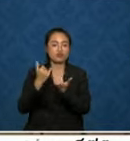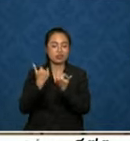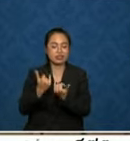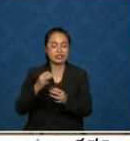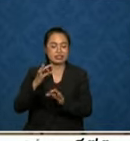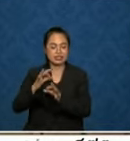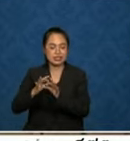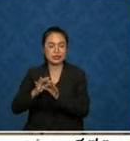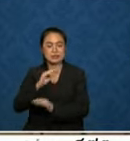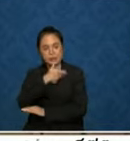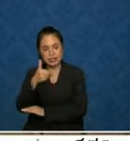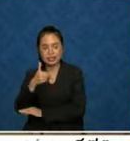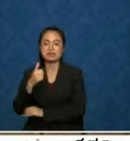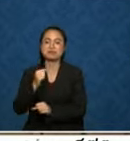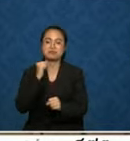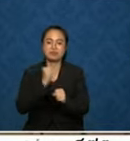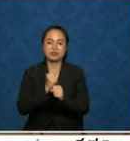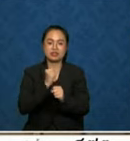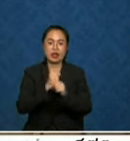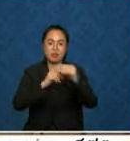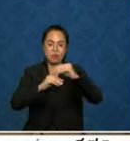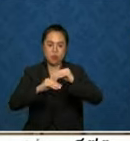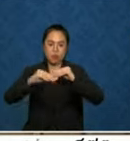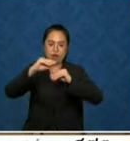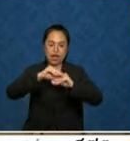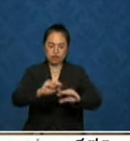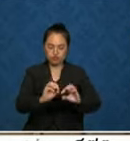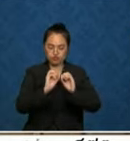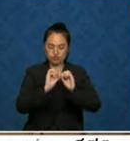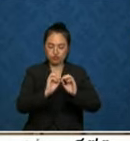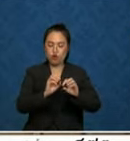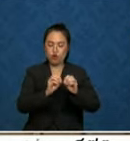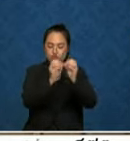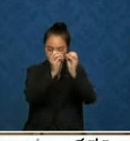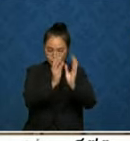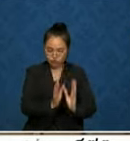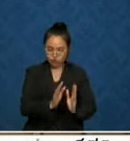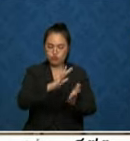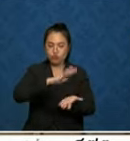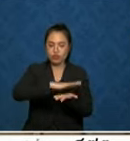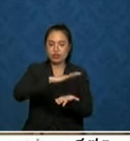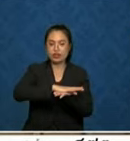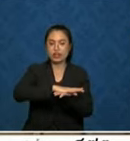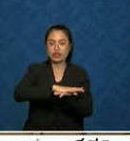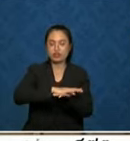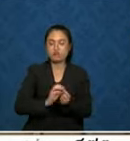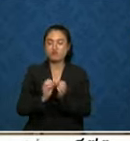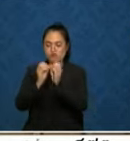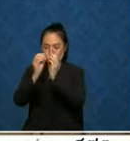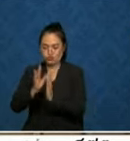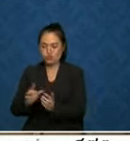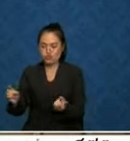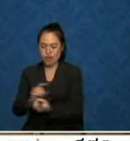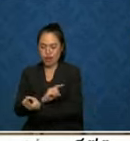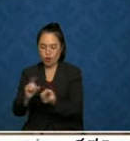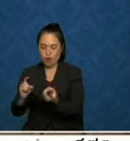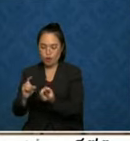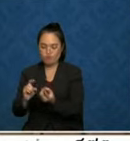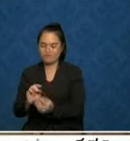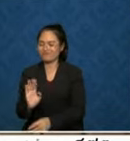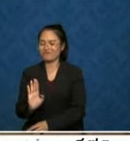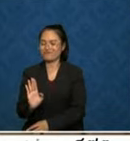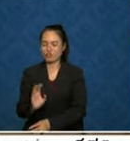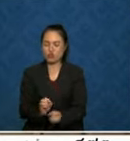ารแห่งประเทศไทยทำโครงการนี้ให้กับครูในโรงเรียนซึ่งครูไม่จำเป็นต้องครูสังคมศึกษานะคะท่านประธานครูทุกค